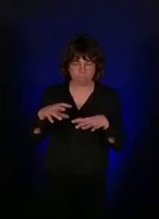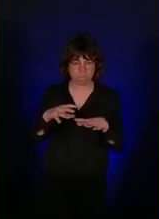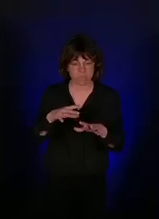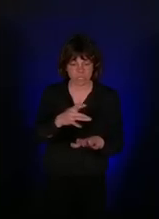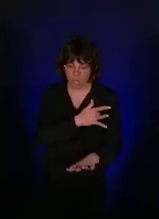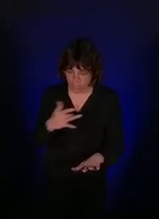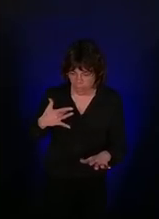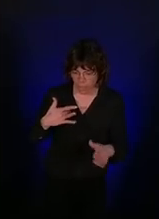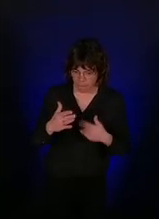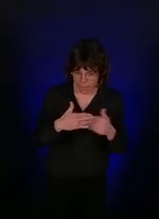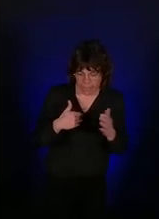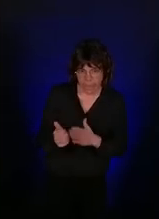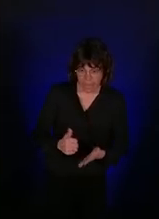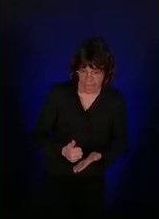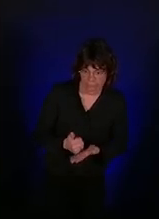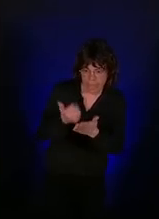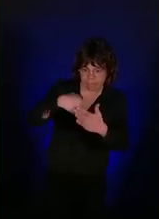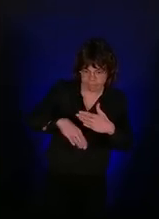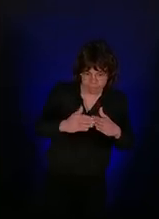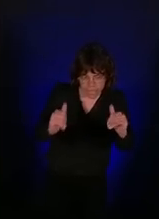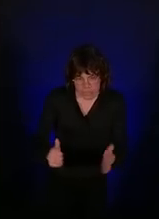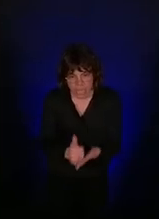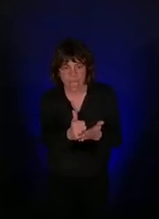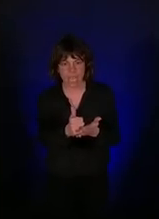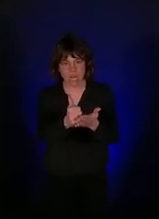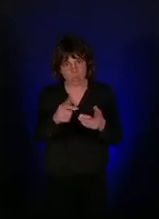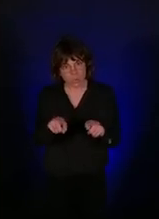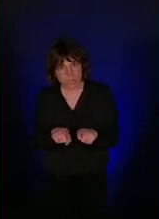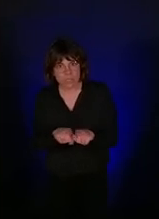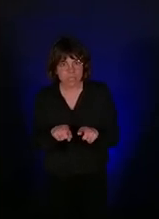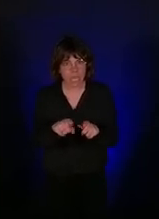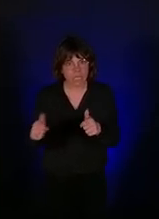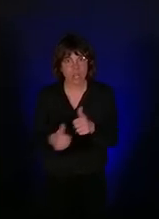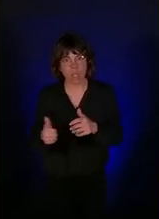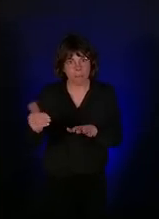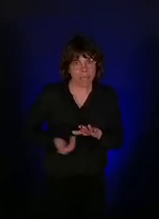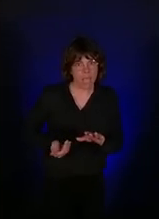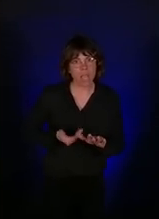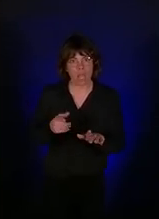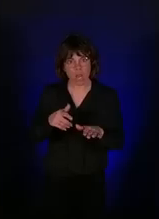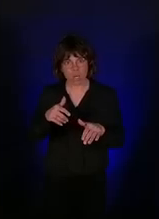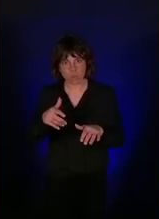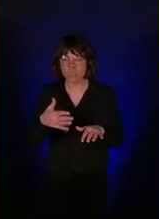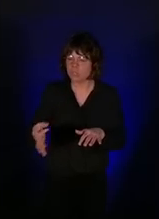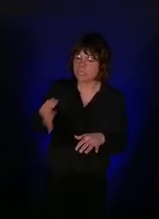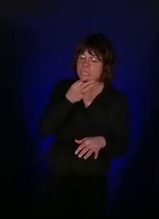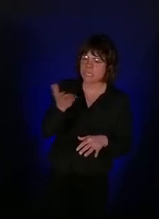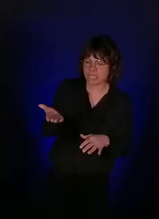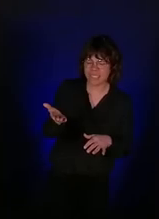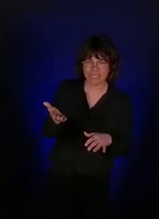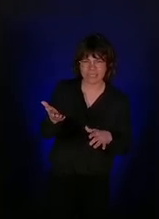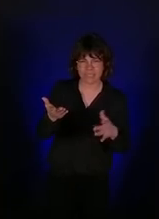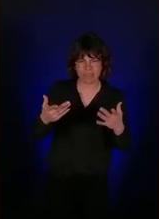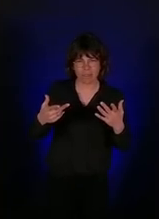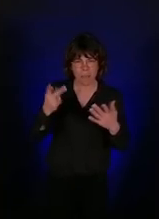santé, de l'aide à domicile, des assistantes maternelles, ou bien comme Simon le rappelait dans sa formidable lutte du CAS de la